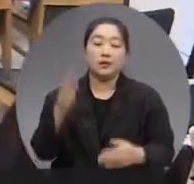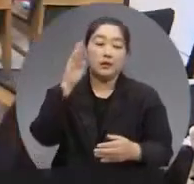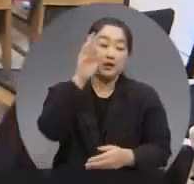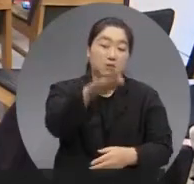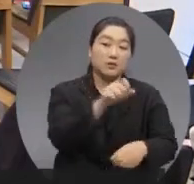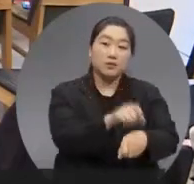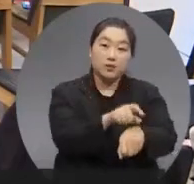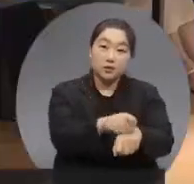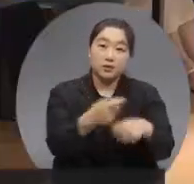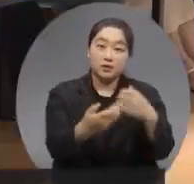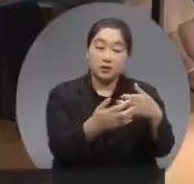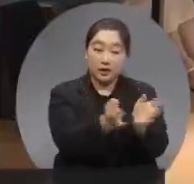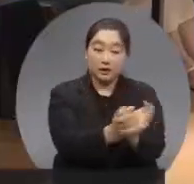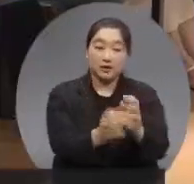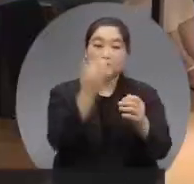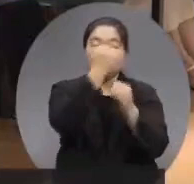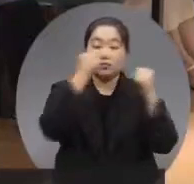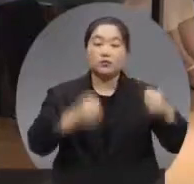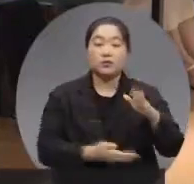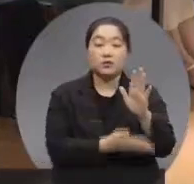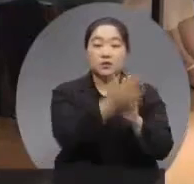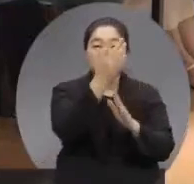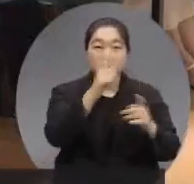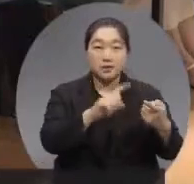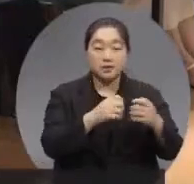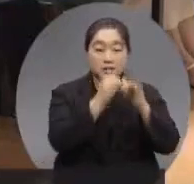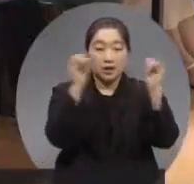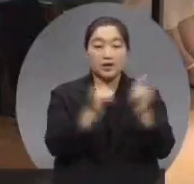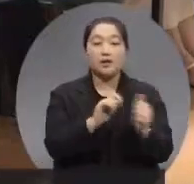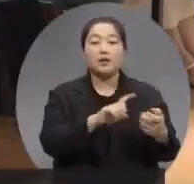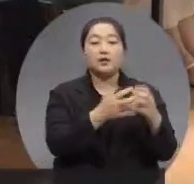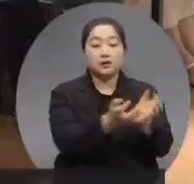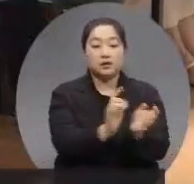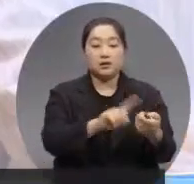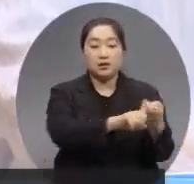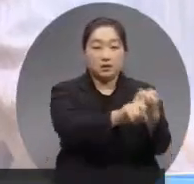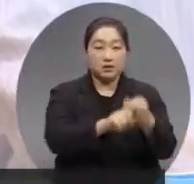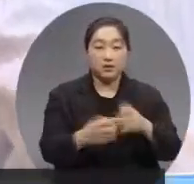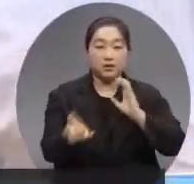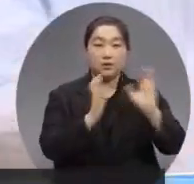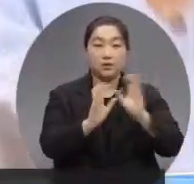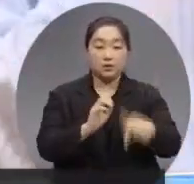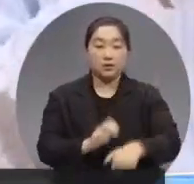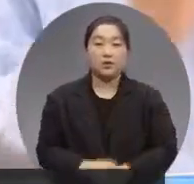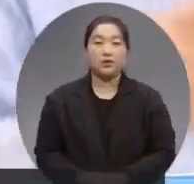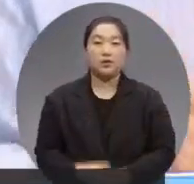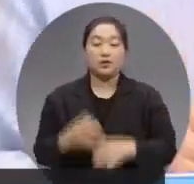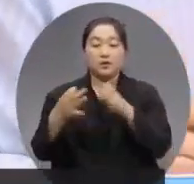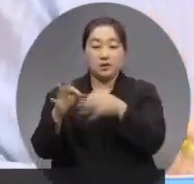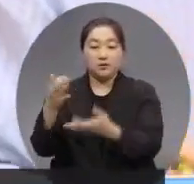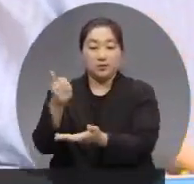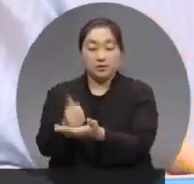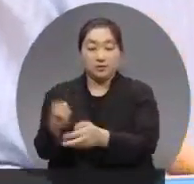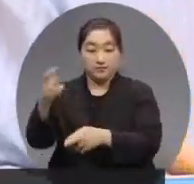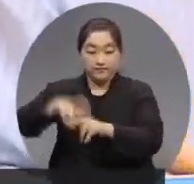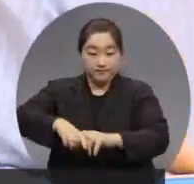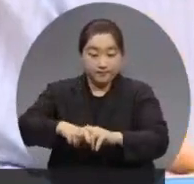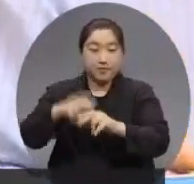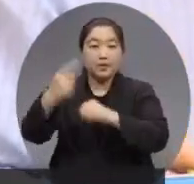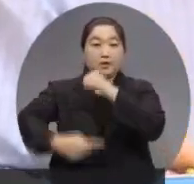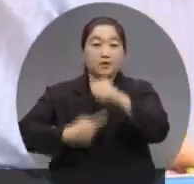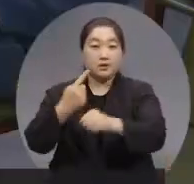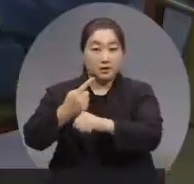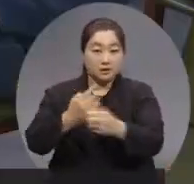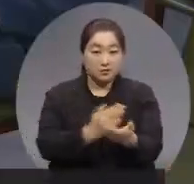진보성향 단체들로 구성된 충북 시민사회단체 연대회의가 마련한 토론회입니다 김용환 지사 취임 이후 지난 1년을